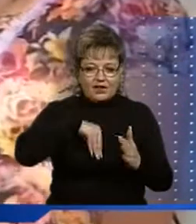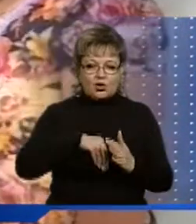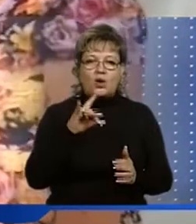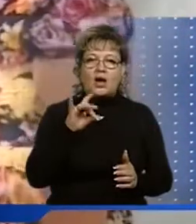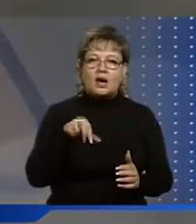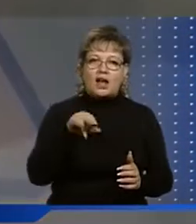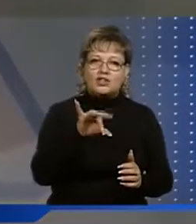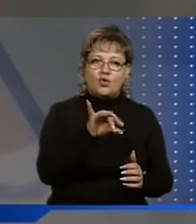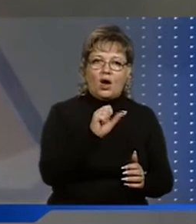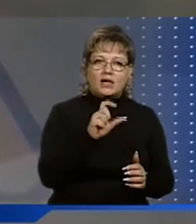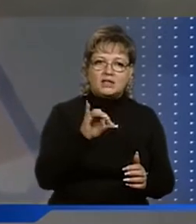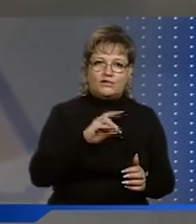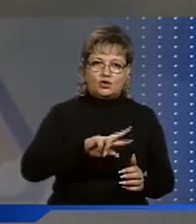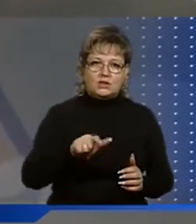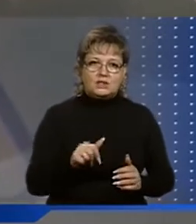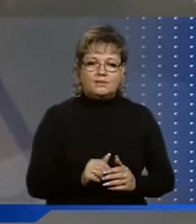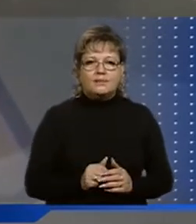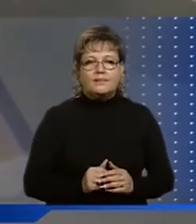радиоактивность.